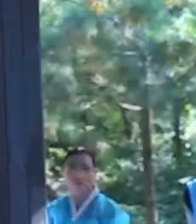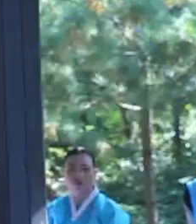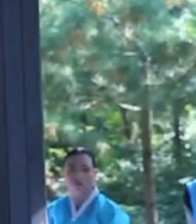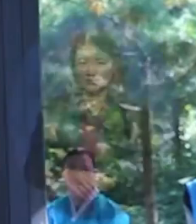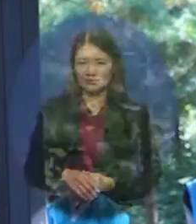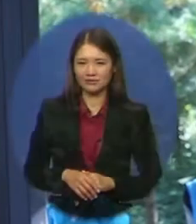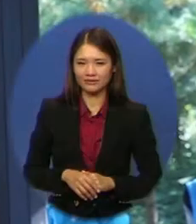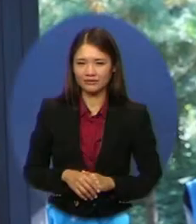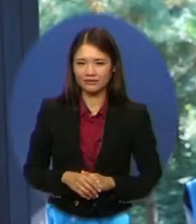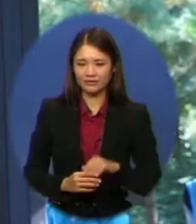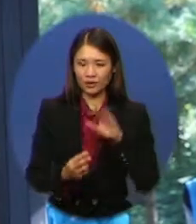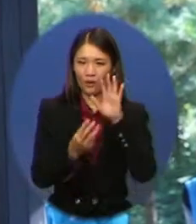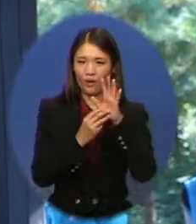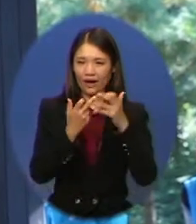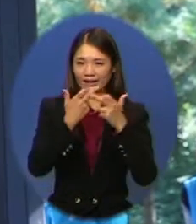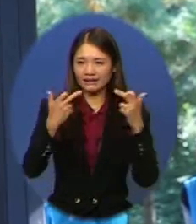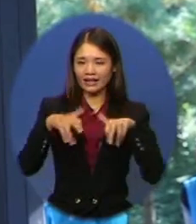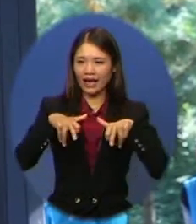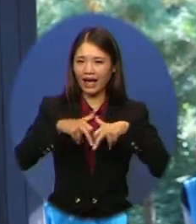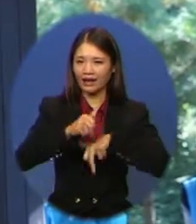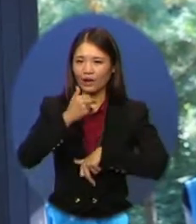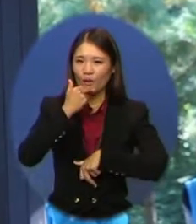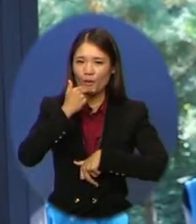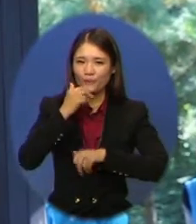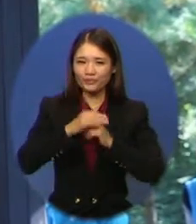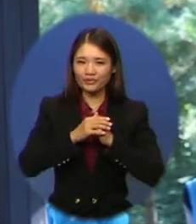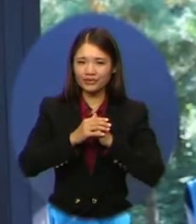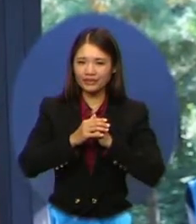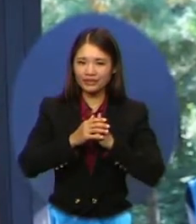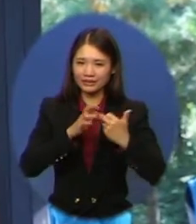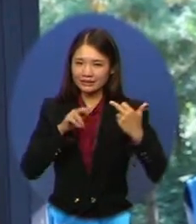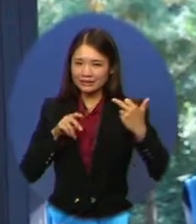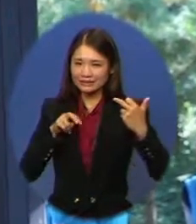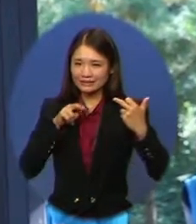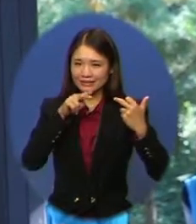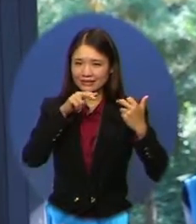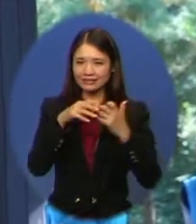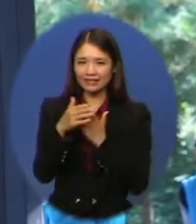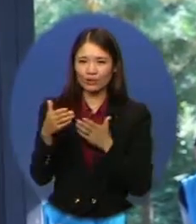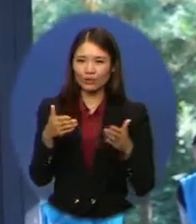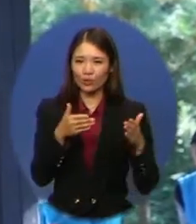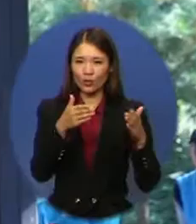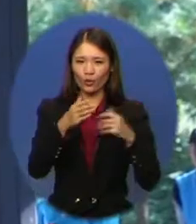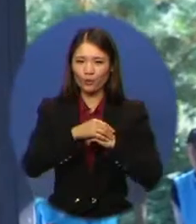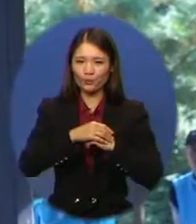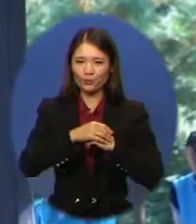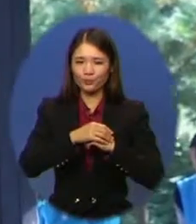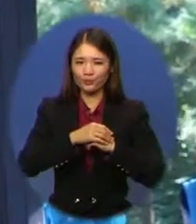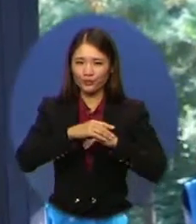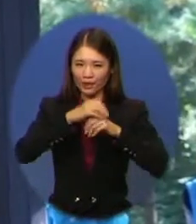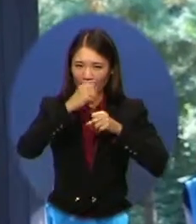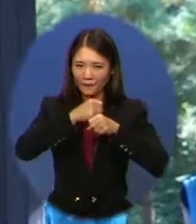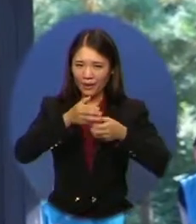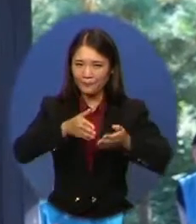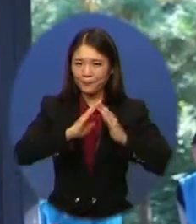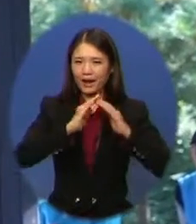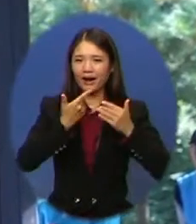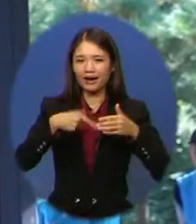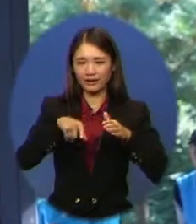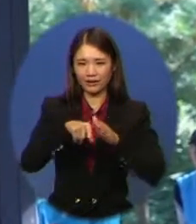여기 관악산 무장애 등산로가 이렇게 되기까지는 많은